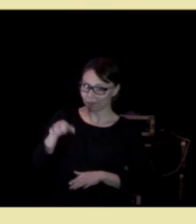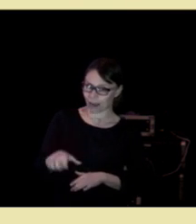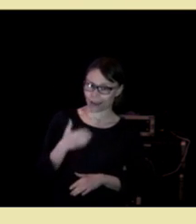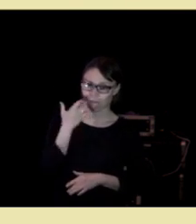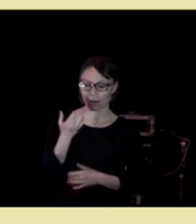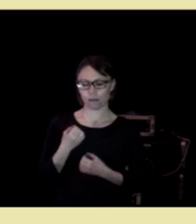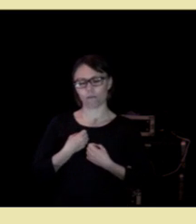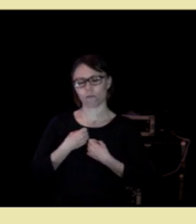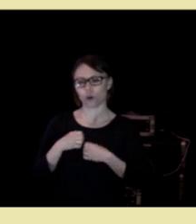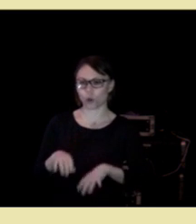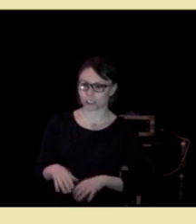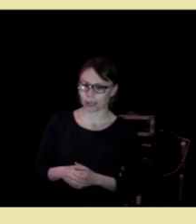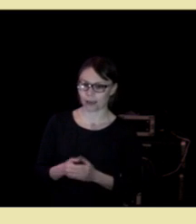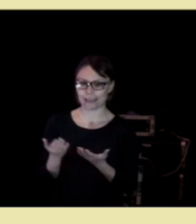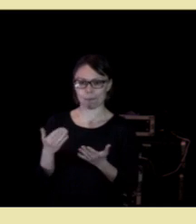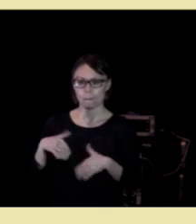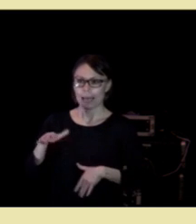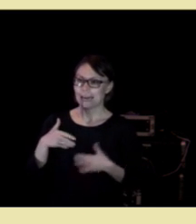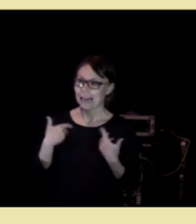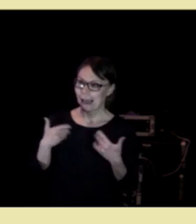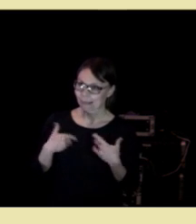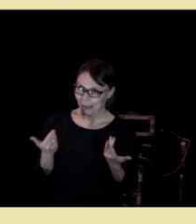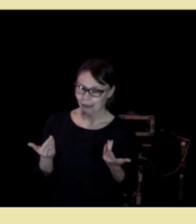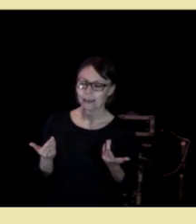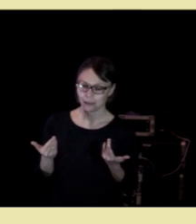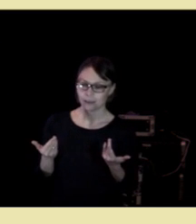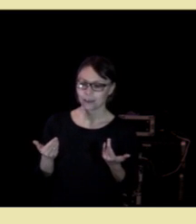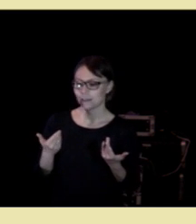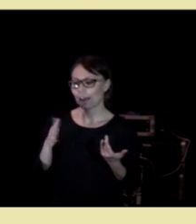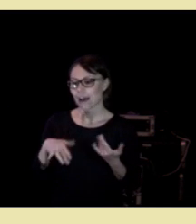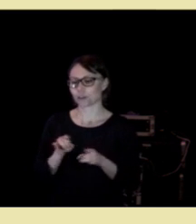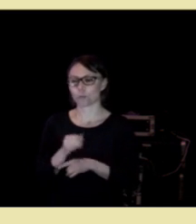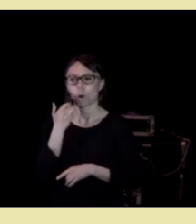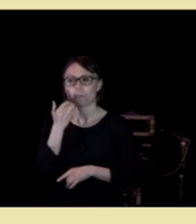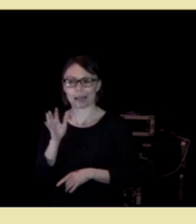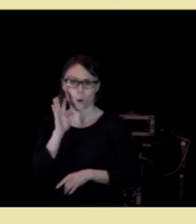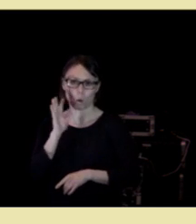være forløsende. Det kan gi mer glede. Det som å bli hørt.